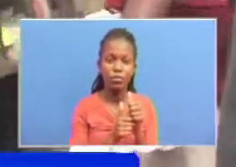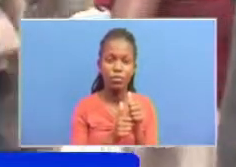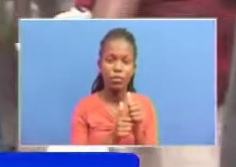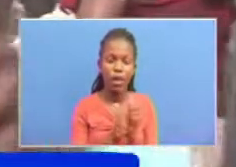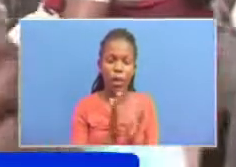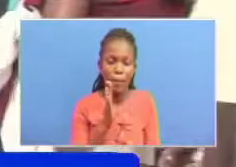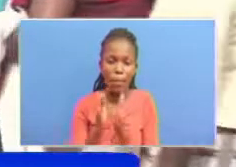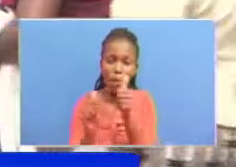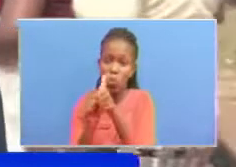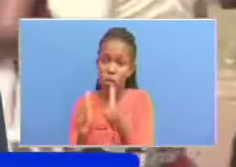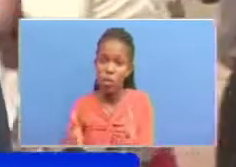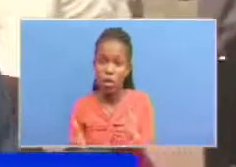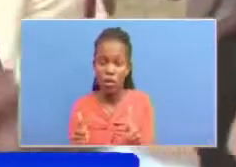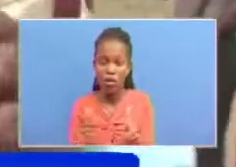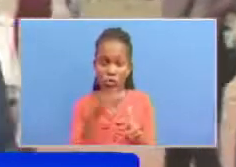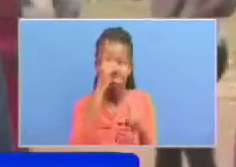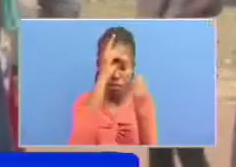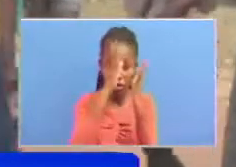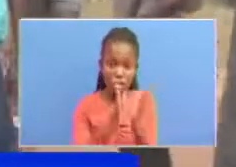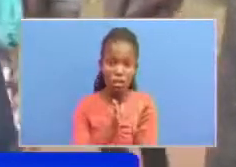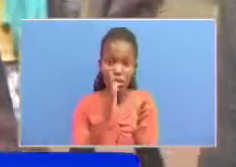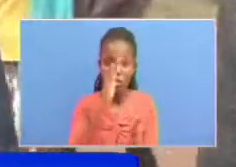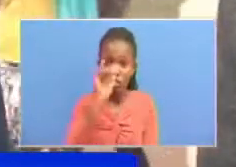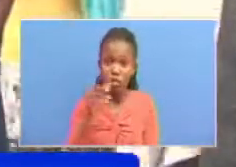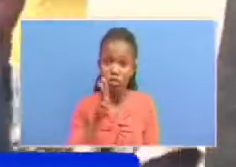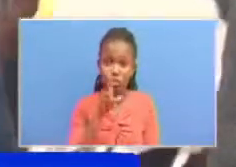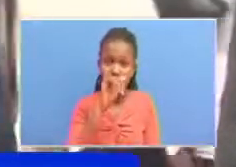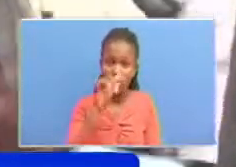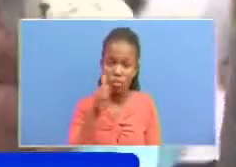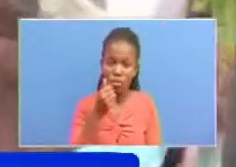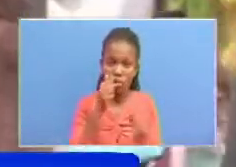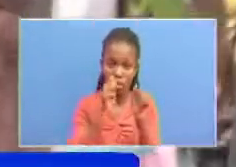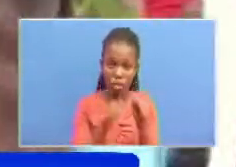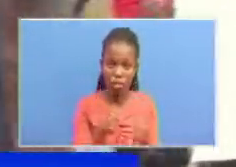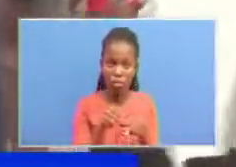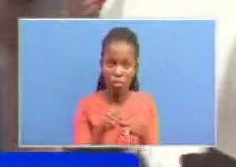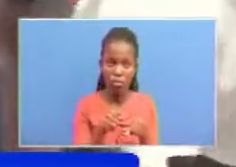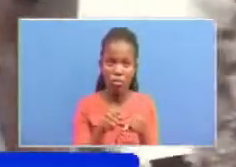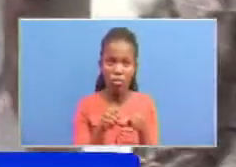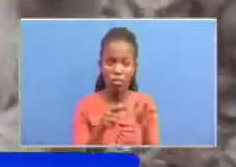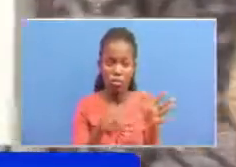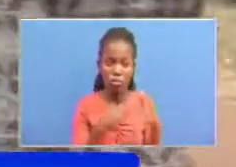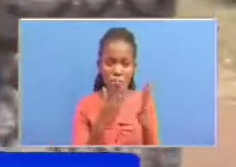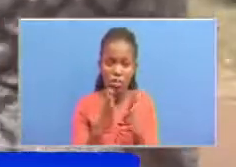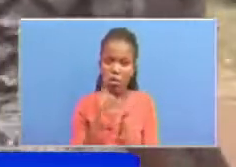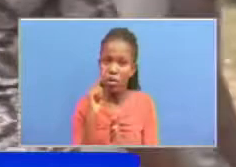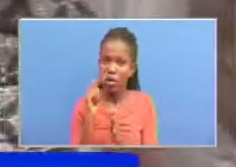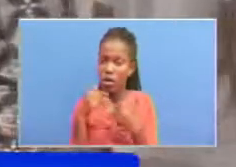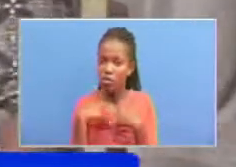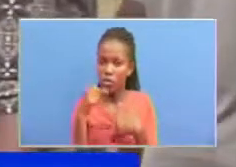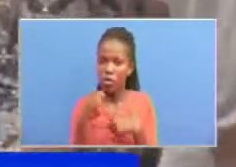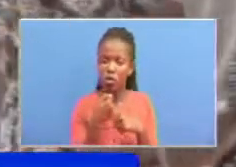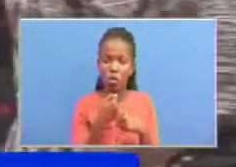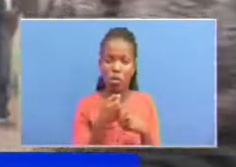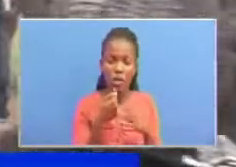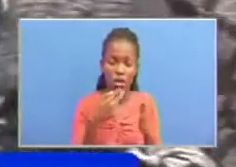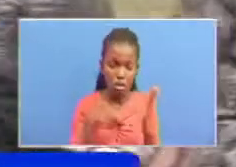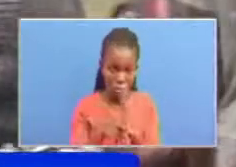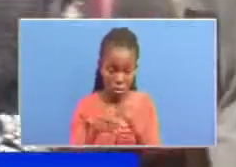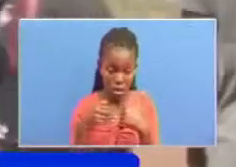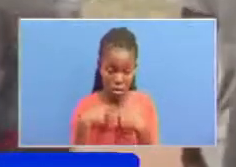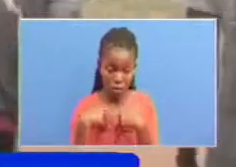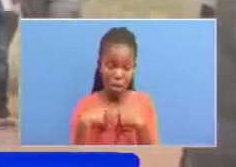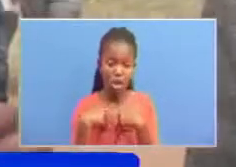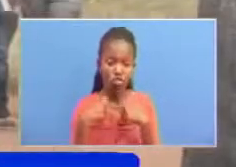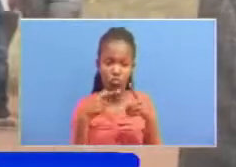itaangaliwa sana na mkaaji wa Juja, ndio tuweze kuwa na makontrakta ambao wanatii sheria ambazo